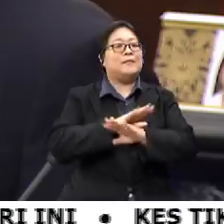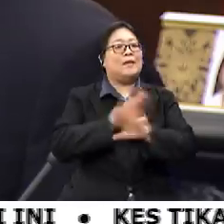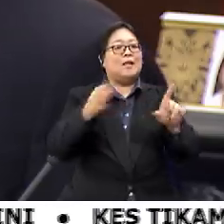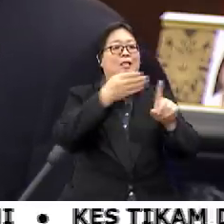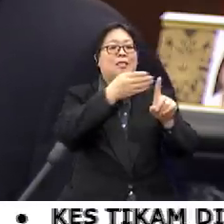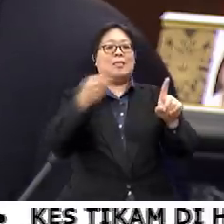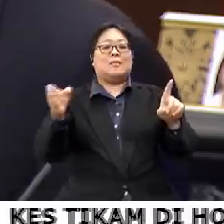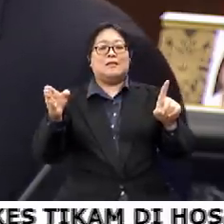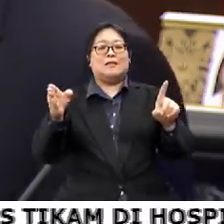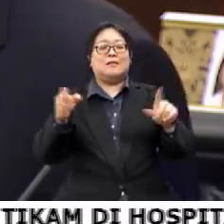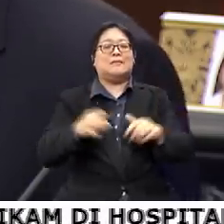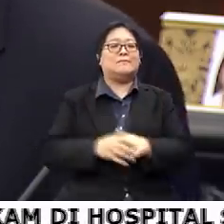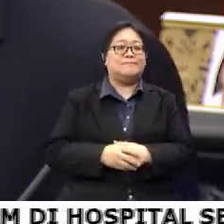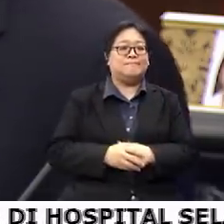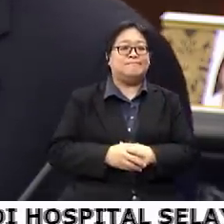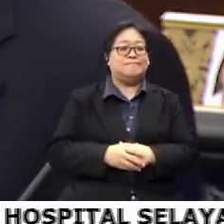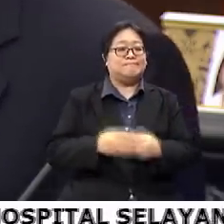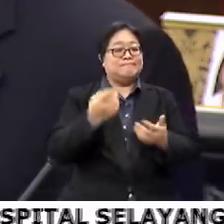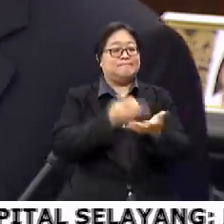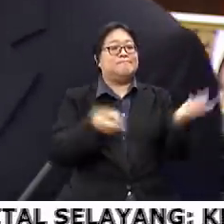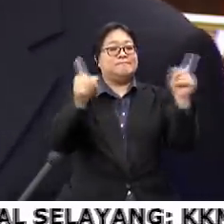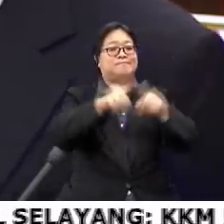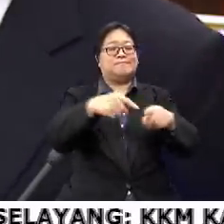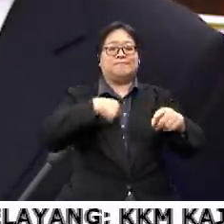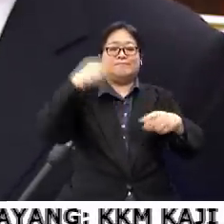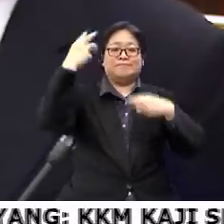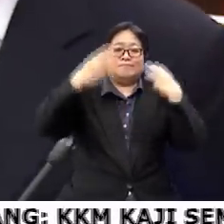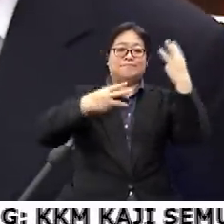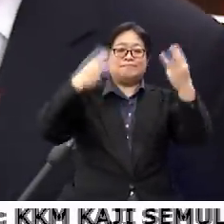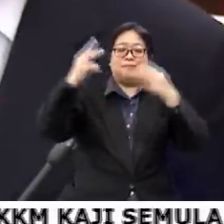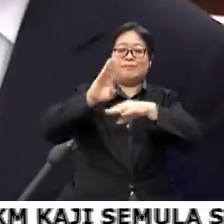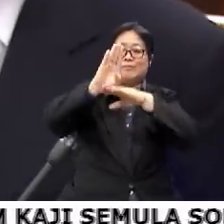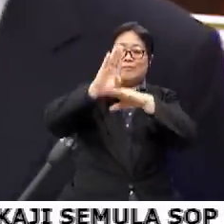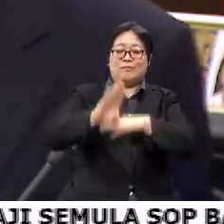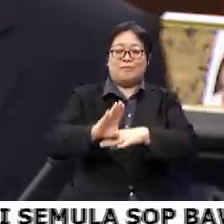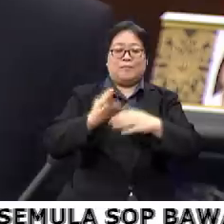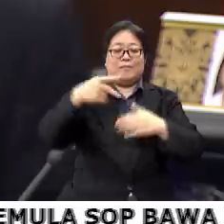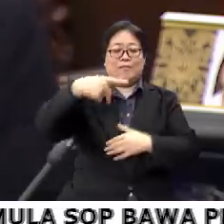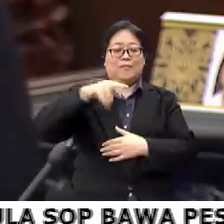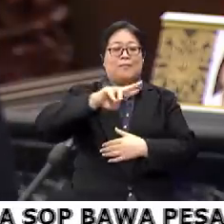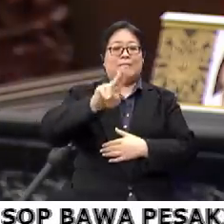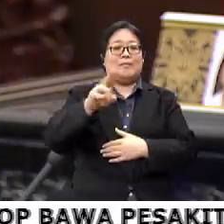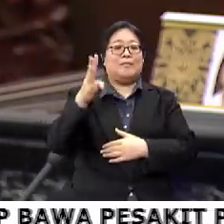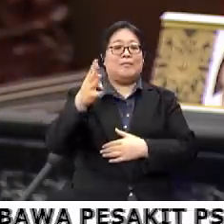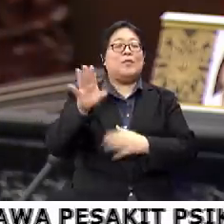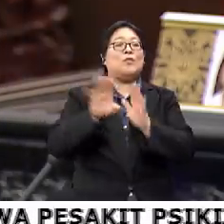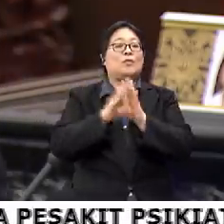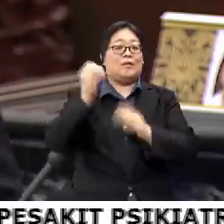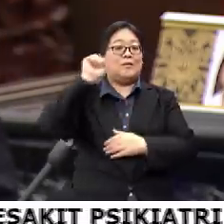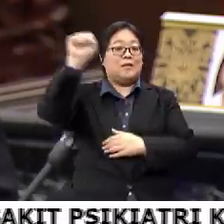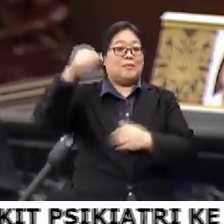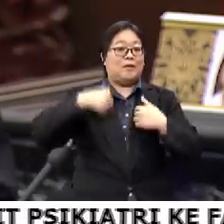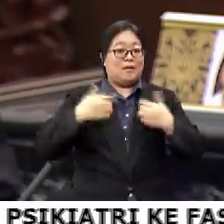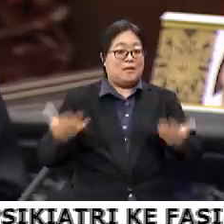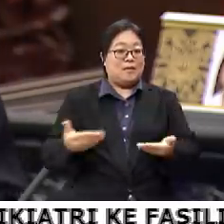dihormati. Apa yang berlaku, saya bimbang. Budaya yang ada dalam pilihan raya ke-14 di Sabah ini, yang saya